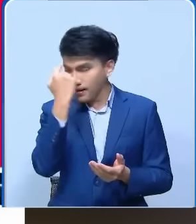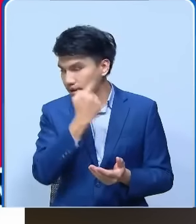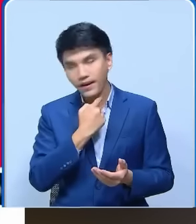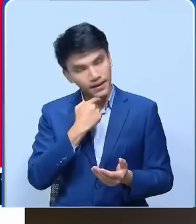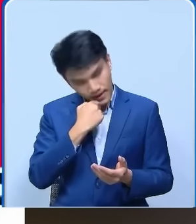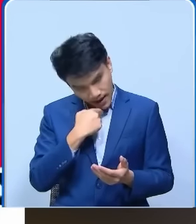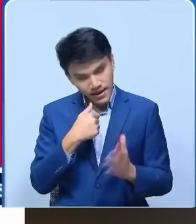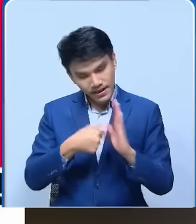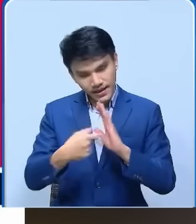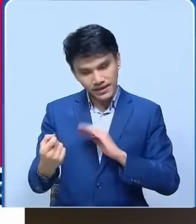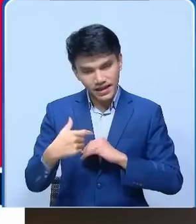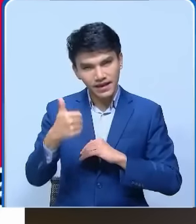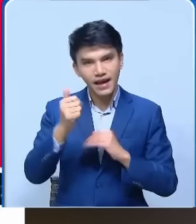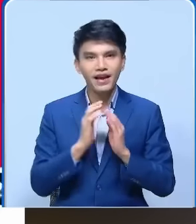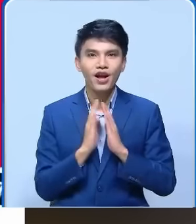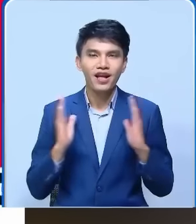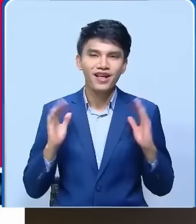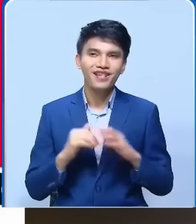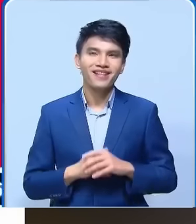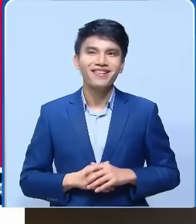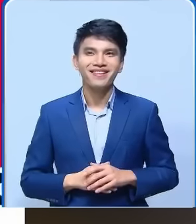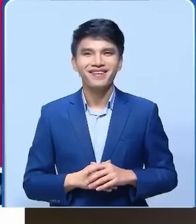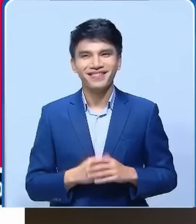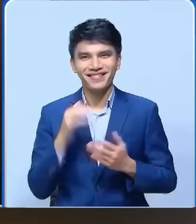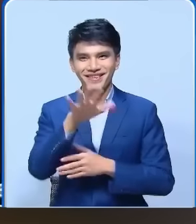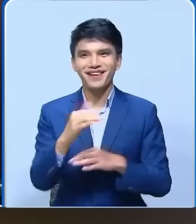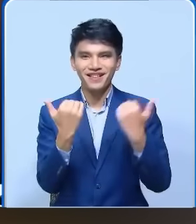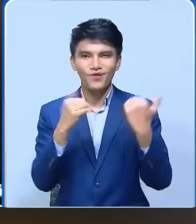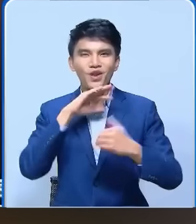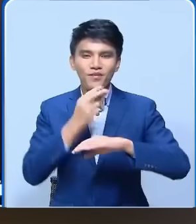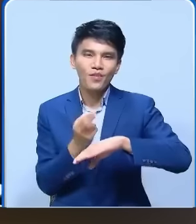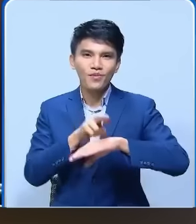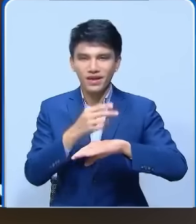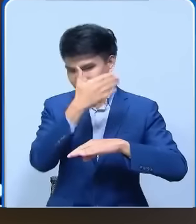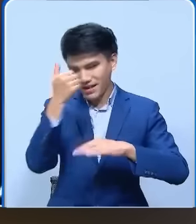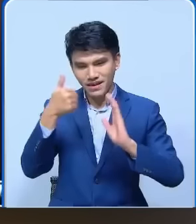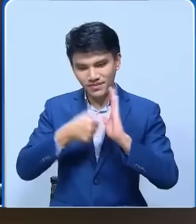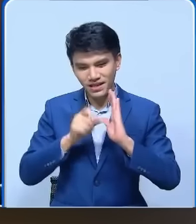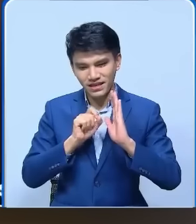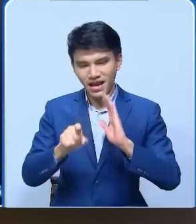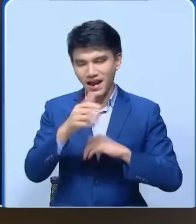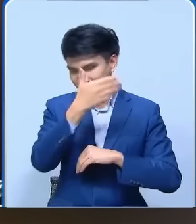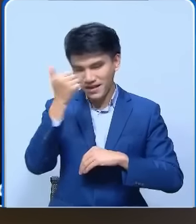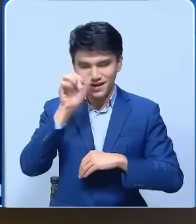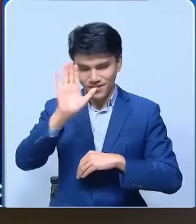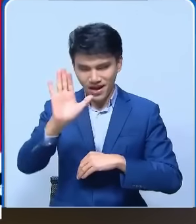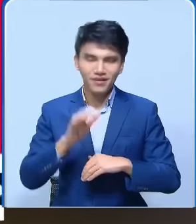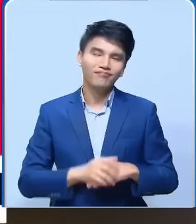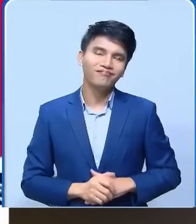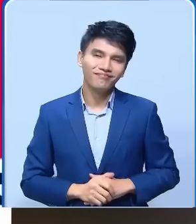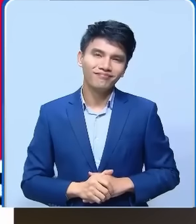แชทมาใช้หนี้ก็ได้นะจ๊ะขอบคุณค่ะ บางคนก็บอกว่าเย็นนี้ไปกินหมูกระทะแล้วอย่าลืมมาจ่ายหนี้ด้วยล่ะ แต่ว่าเซ็นไว้ติด